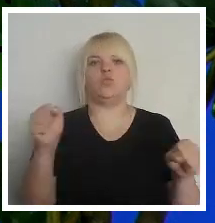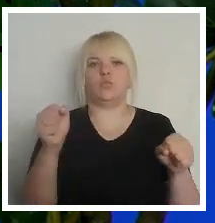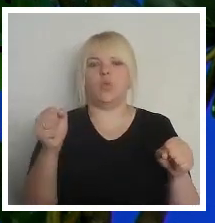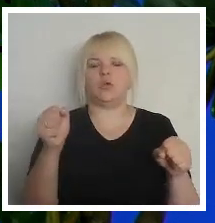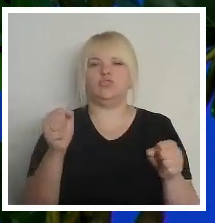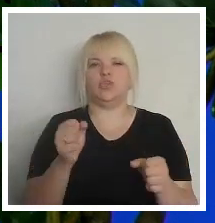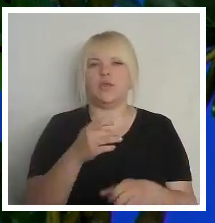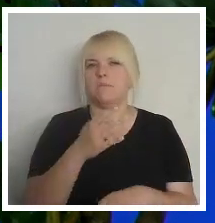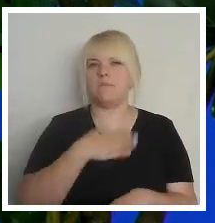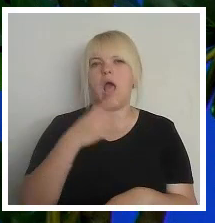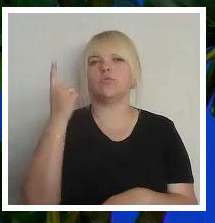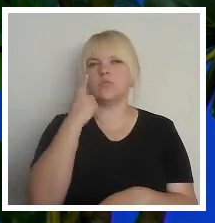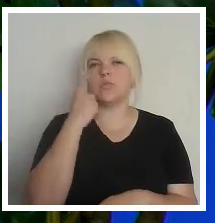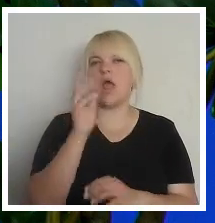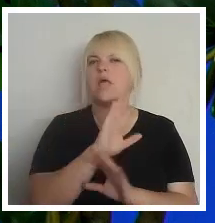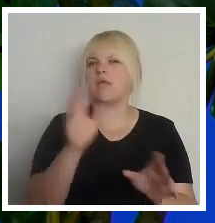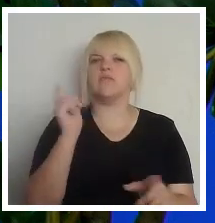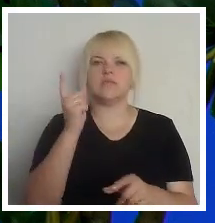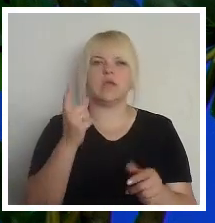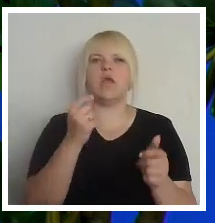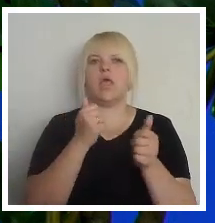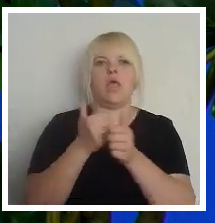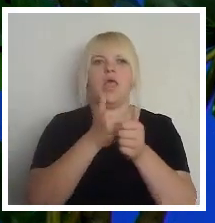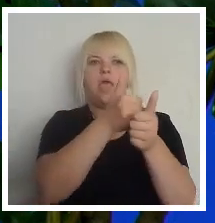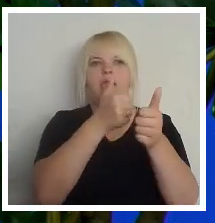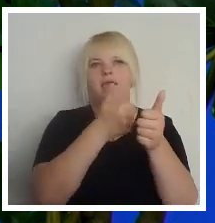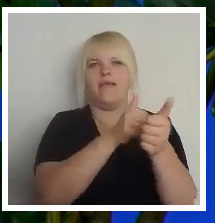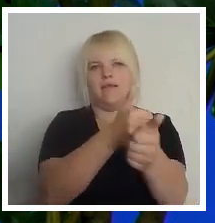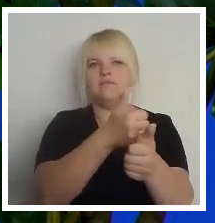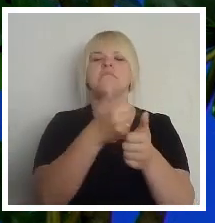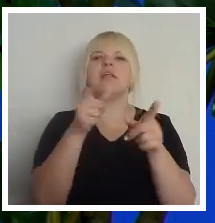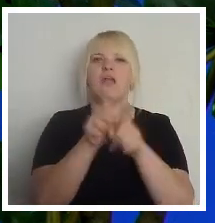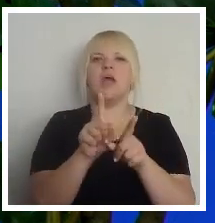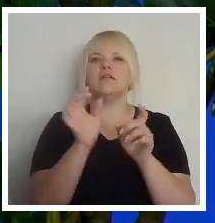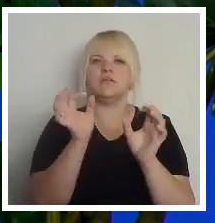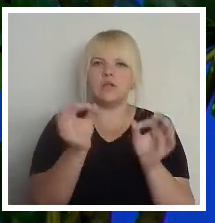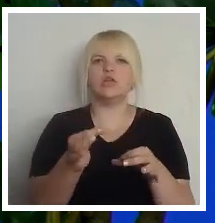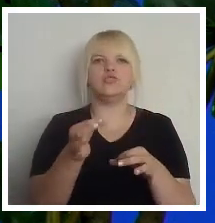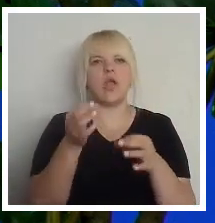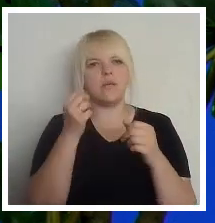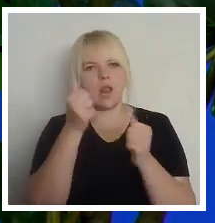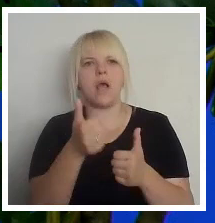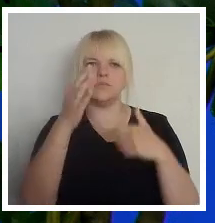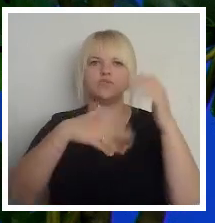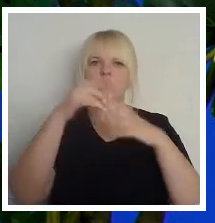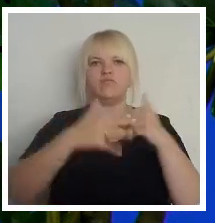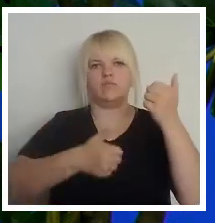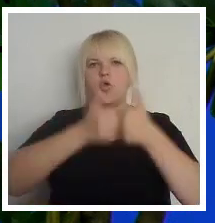manuprāt, ne tikai pakaļskrējošu tendenci, tā ir, bet arī, nu, teiksim, labas kvalitīvas